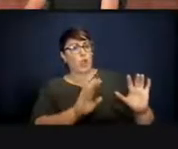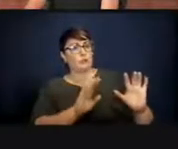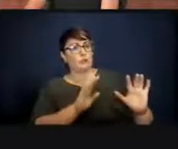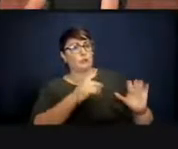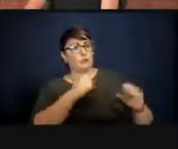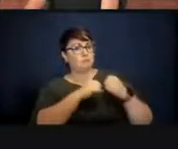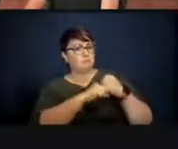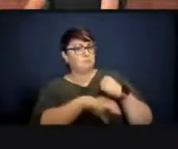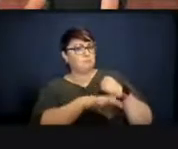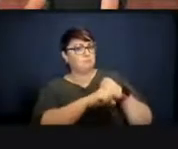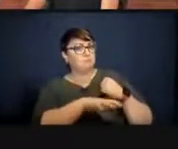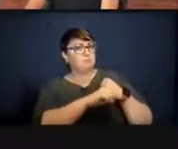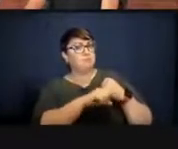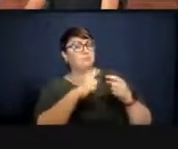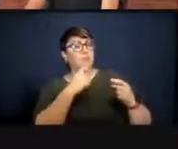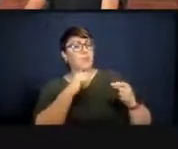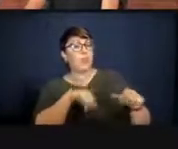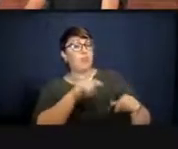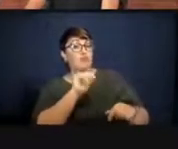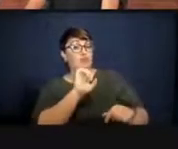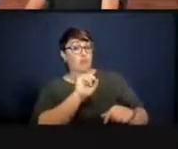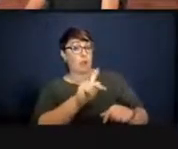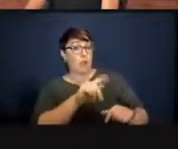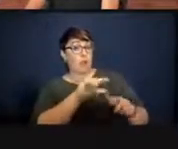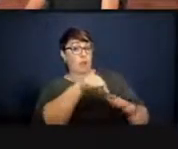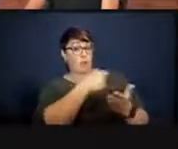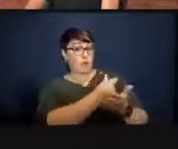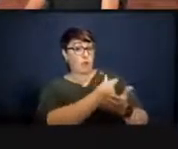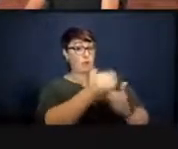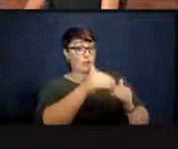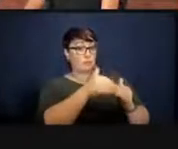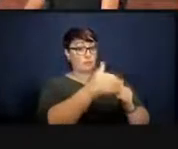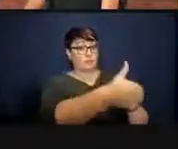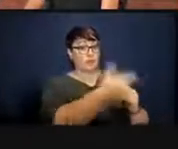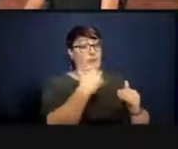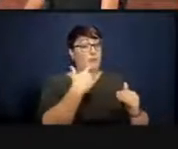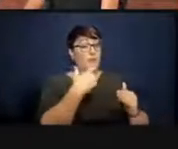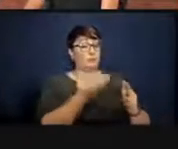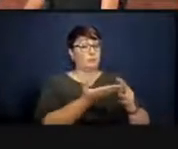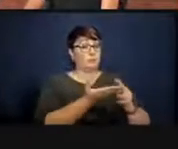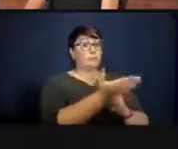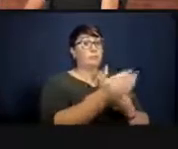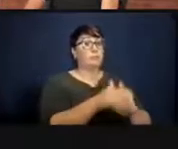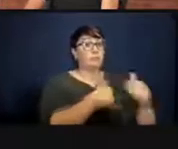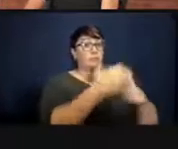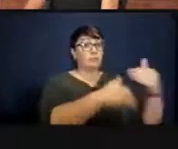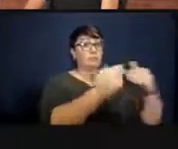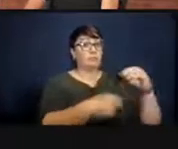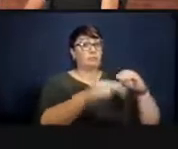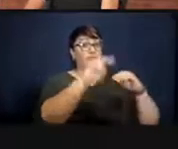hiyo itakuwa njia nzuri sana ya kujiuza kwamba wanafunzi wetu